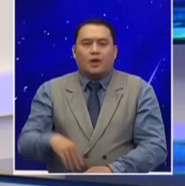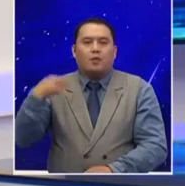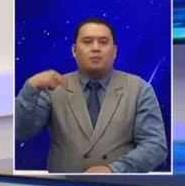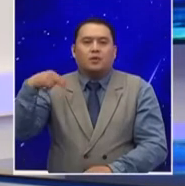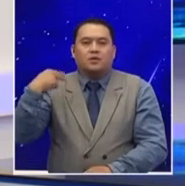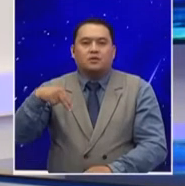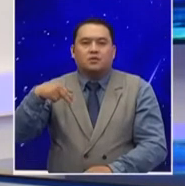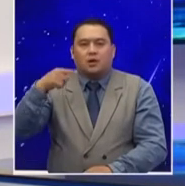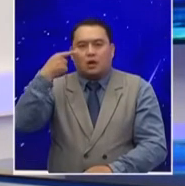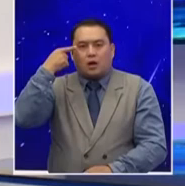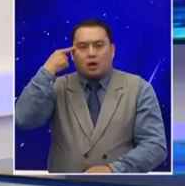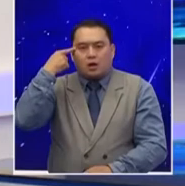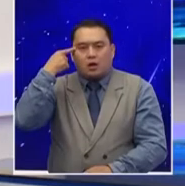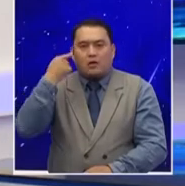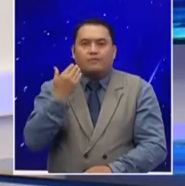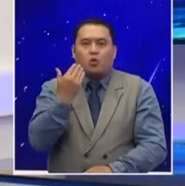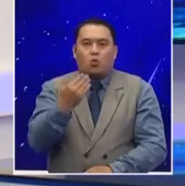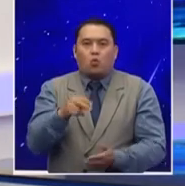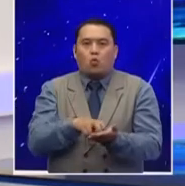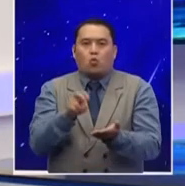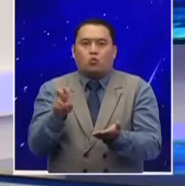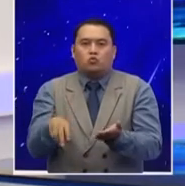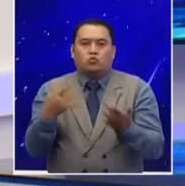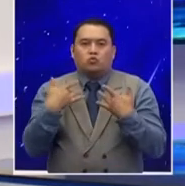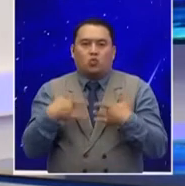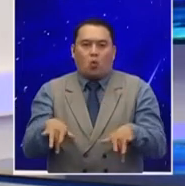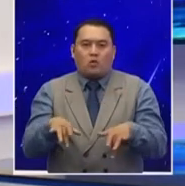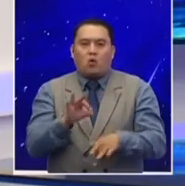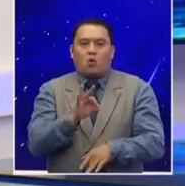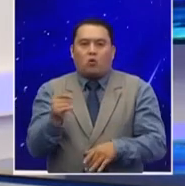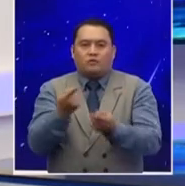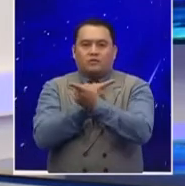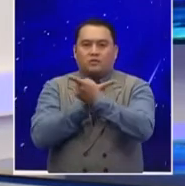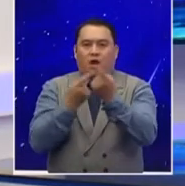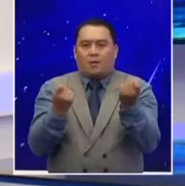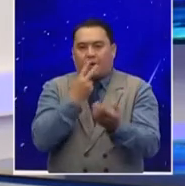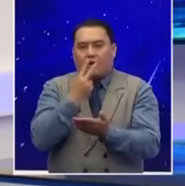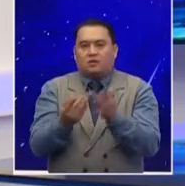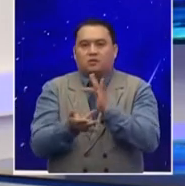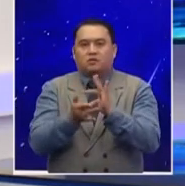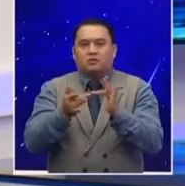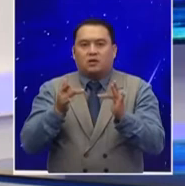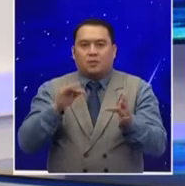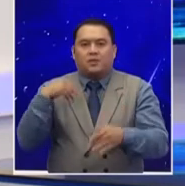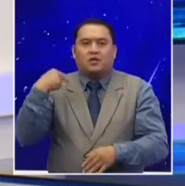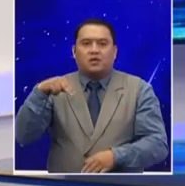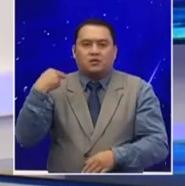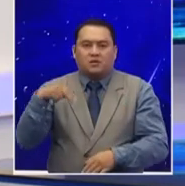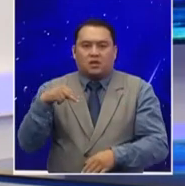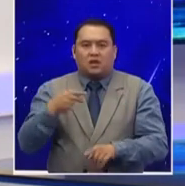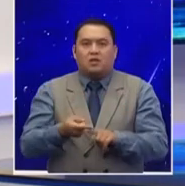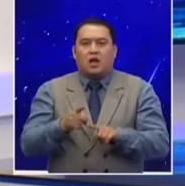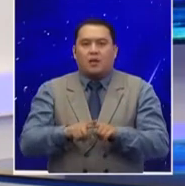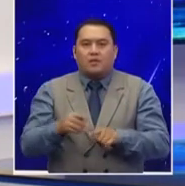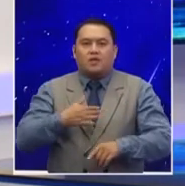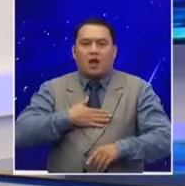Президент Кыргызстана Сооронбай Жээнбеков ушел в отставку. Официальное сообщение опубликовано на сайте аппарата президента.